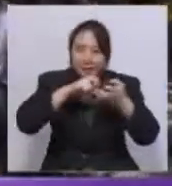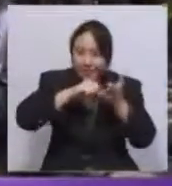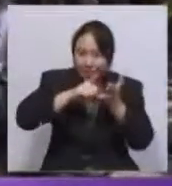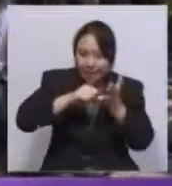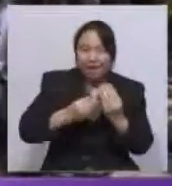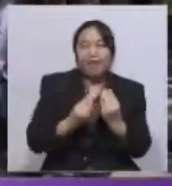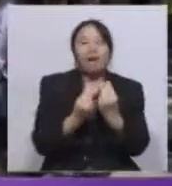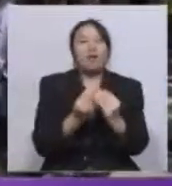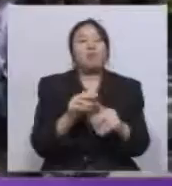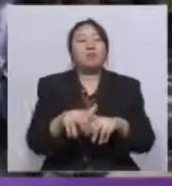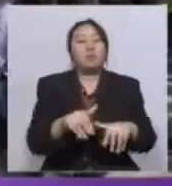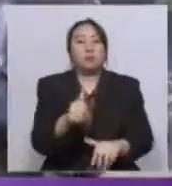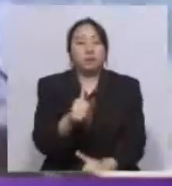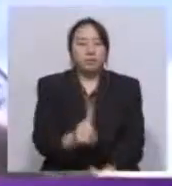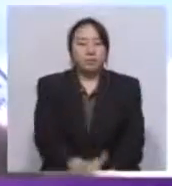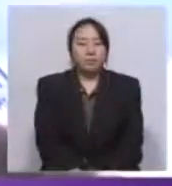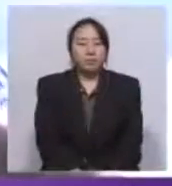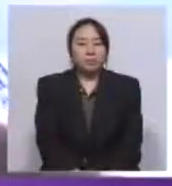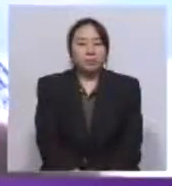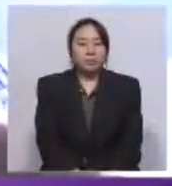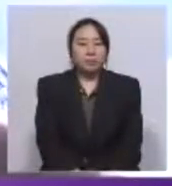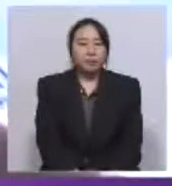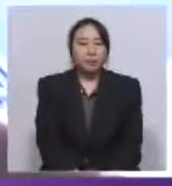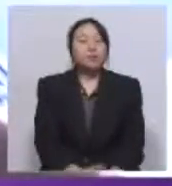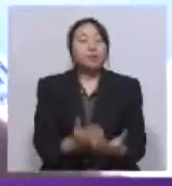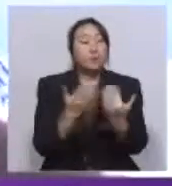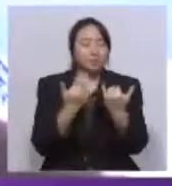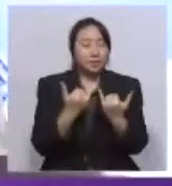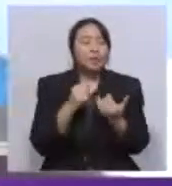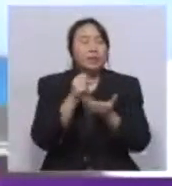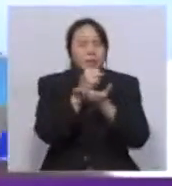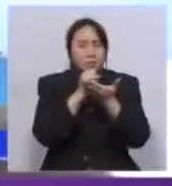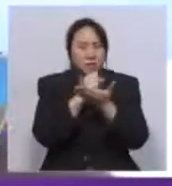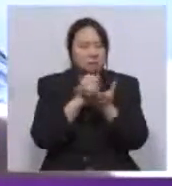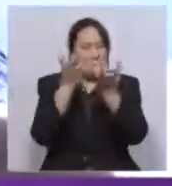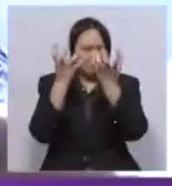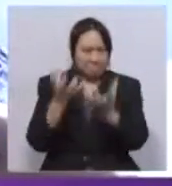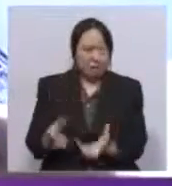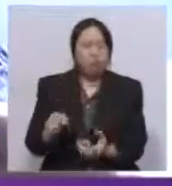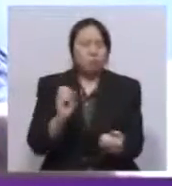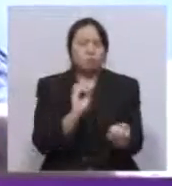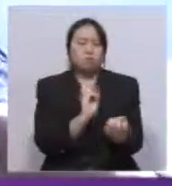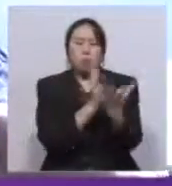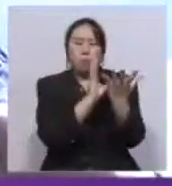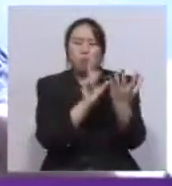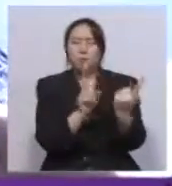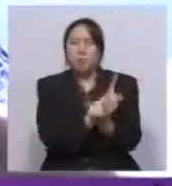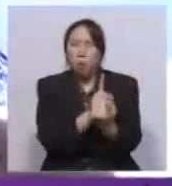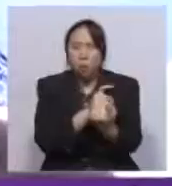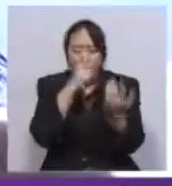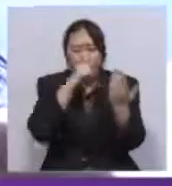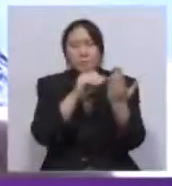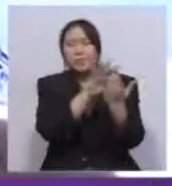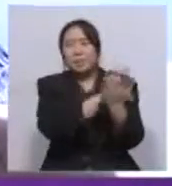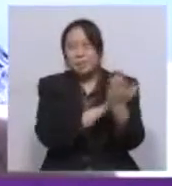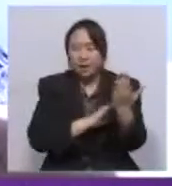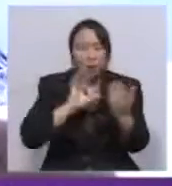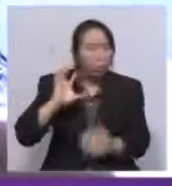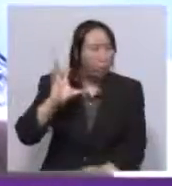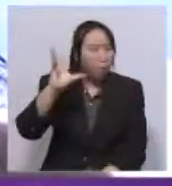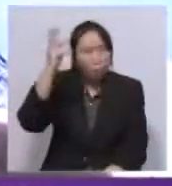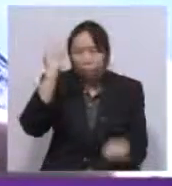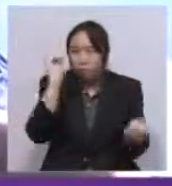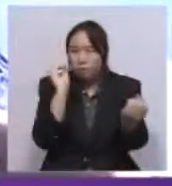น เมื่อสถานการณ์ปัจจุบันเรื่องของยาเสพติดเป็นเรื่องที่รุนแรงเป็นภัยสังคมแล้วประเทศชาติและสังคมโลกมากฉะนั้นตรง